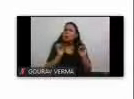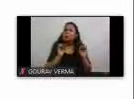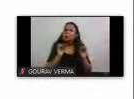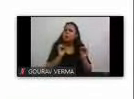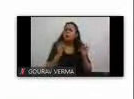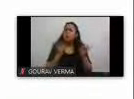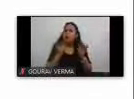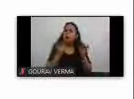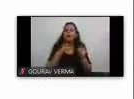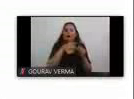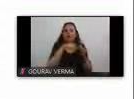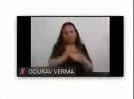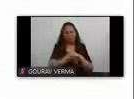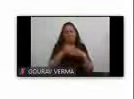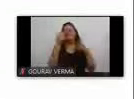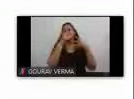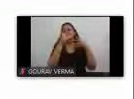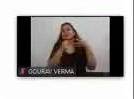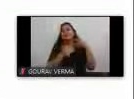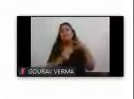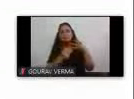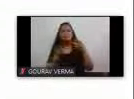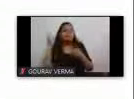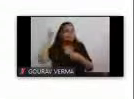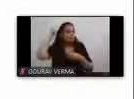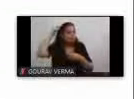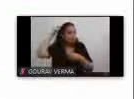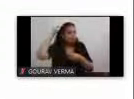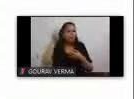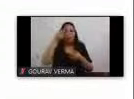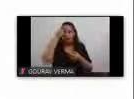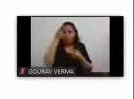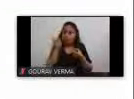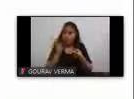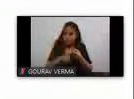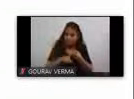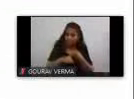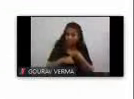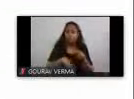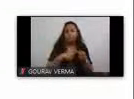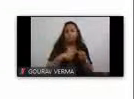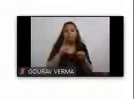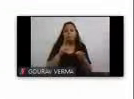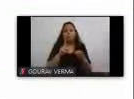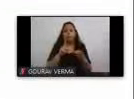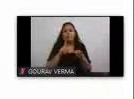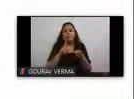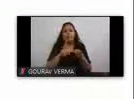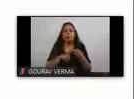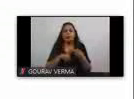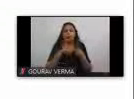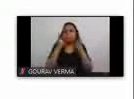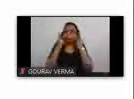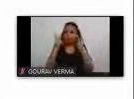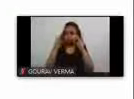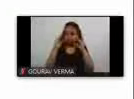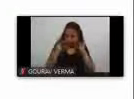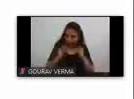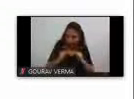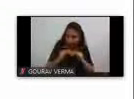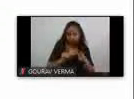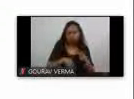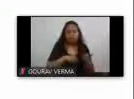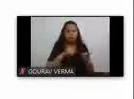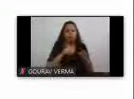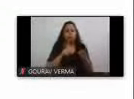और इज इट बिकॉज ड्यू टू सम न्यूरोलॉजिकल प्रॉब्लम्स, वेदर नॉट रेस्पॉन्डिंग टू प्रॉम्प्ट बिकॉज द विजुअल